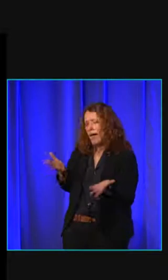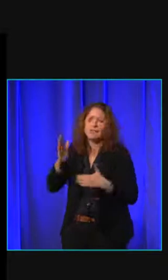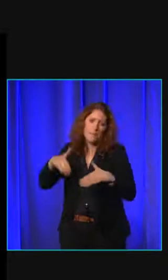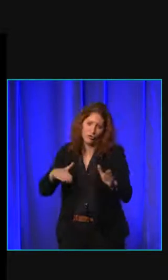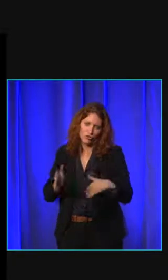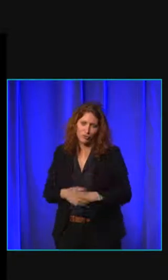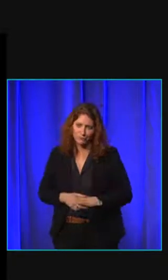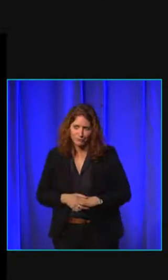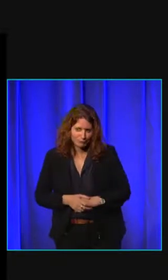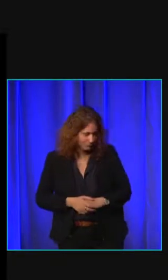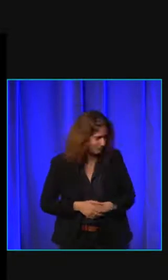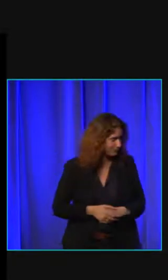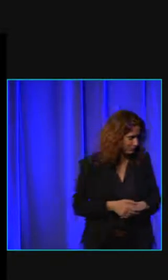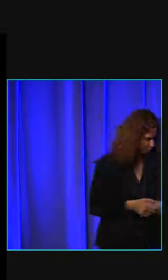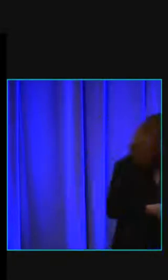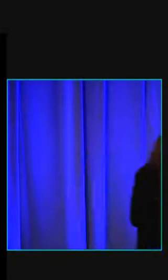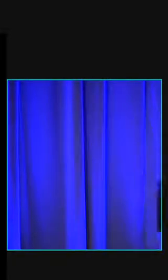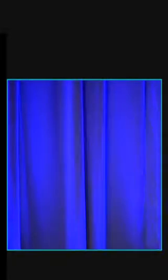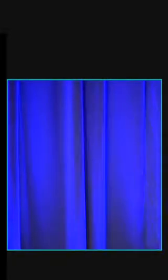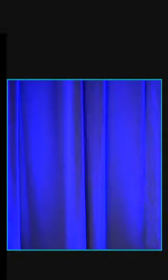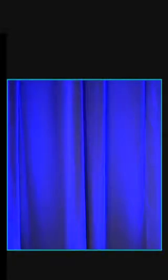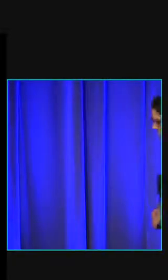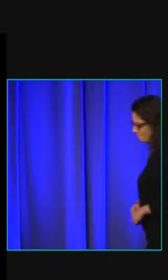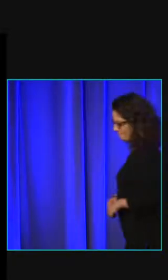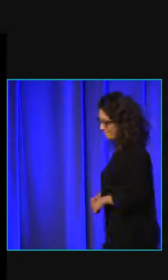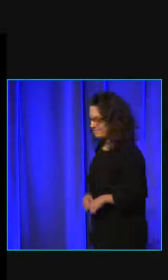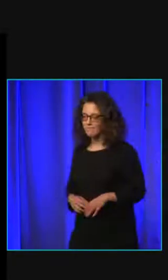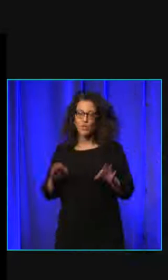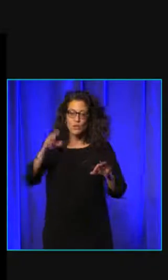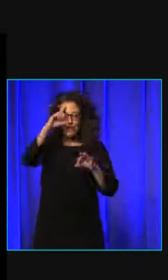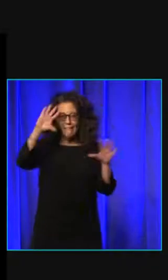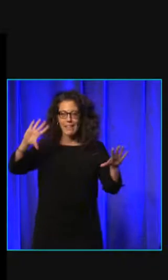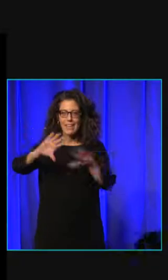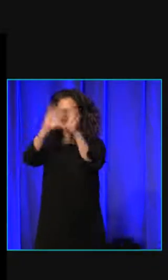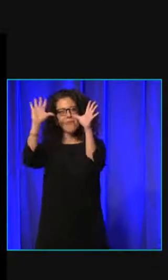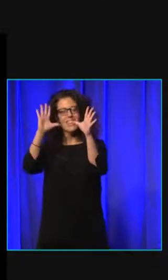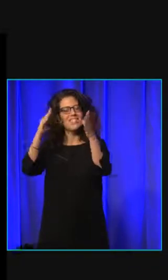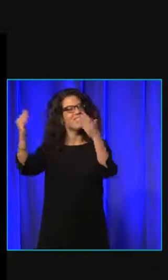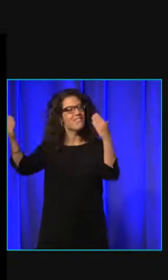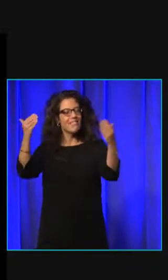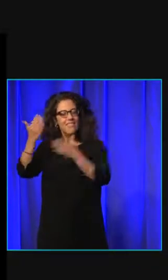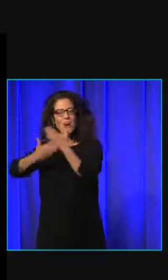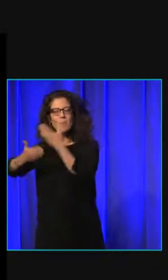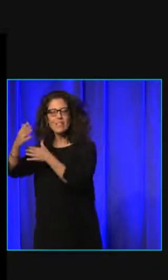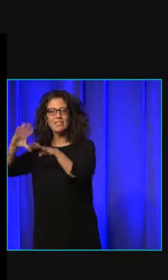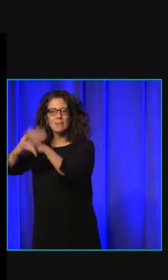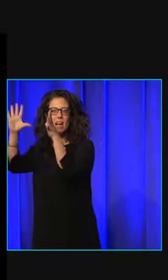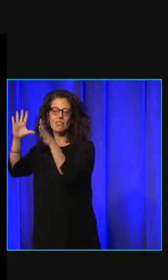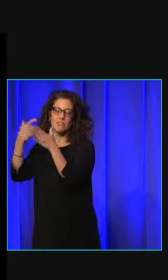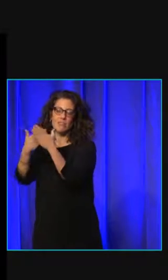Alors évidemment, les images métaphoriques qui sont utilisées, c'est des images qui ont un sens pour